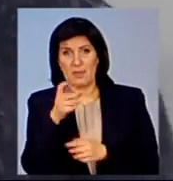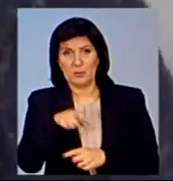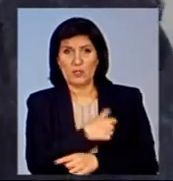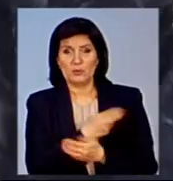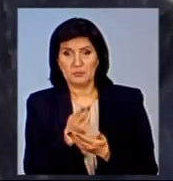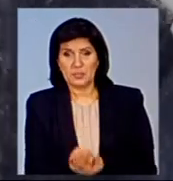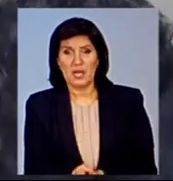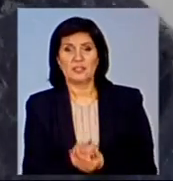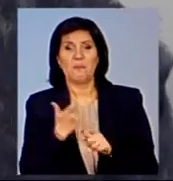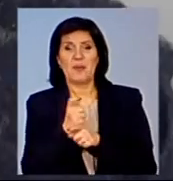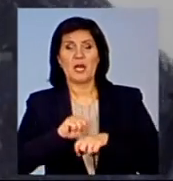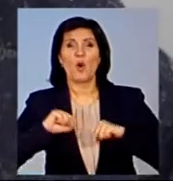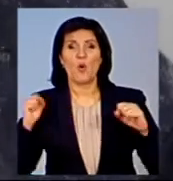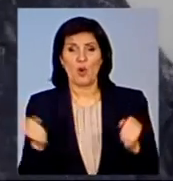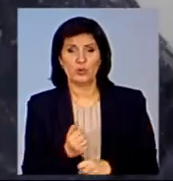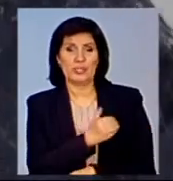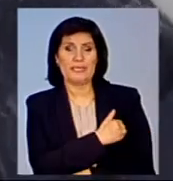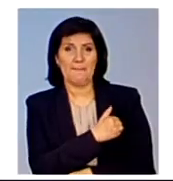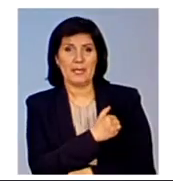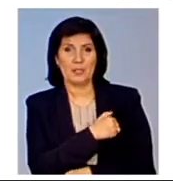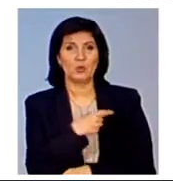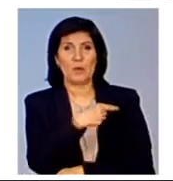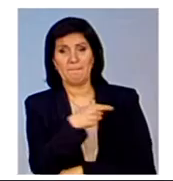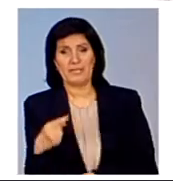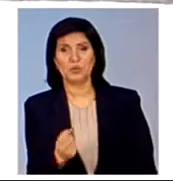шпиталізували через переохолодження. Температура впала до